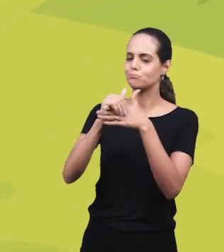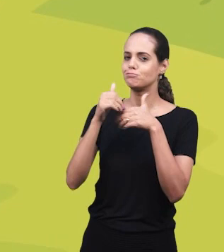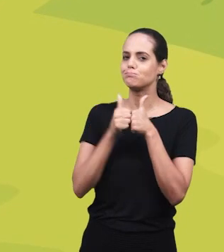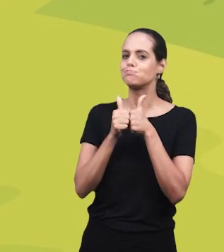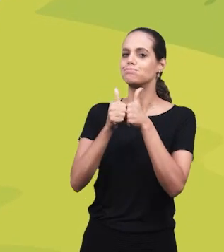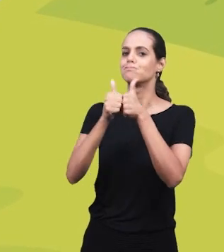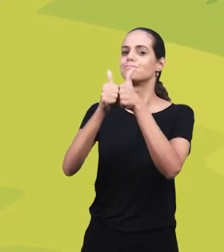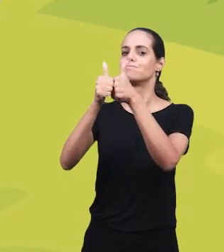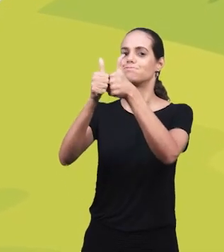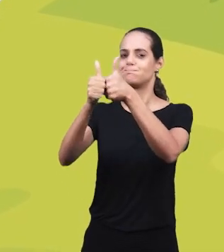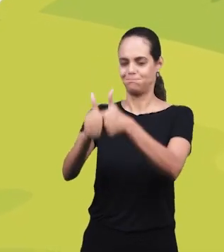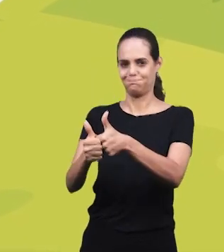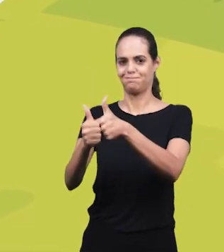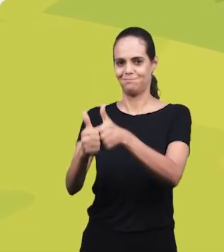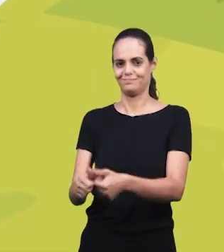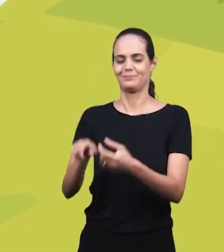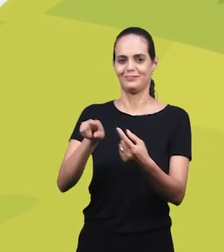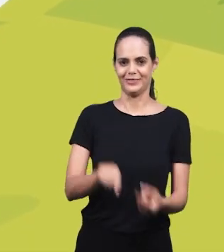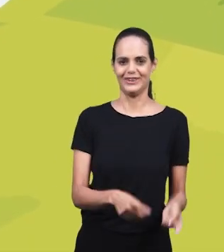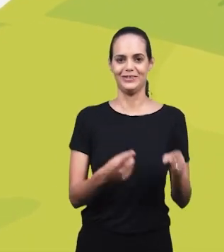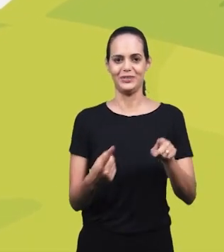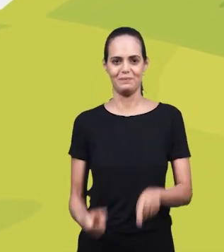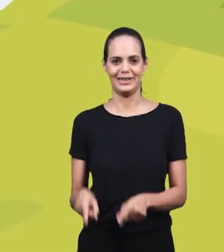e vos guiarei.